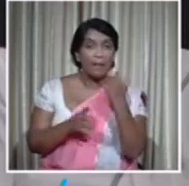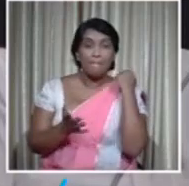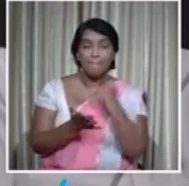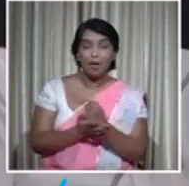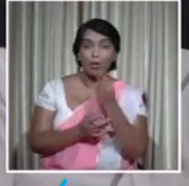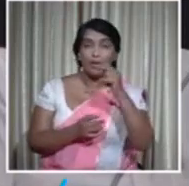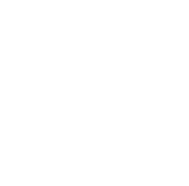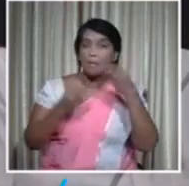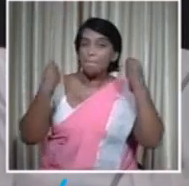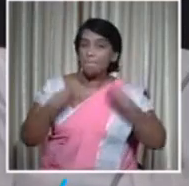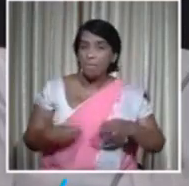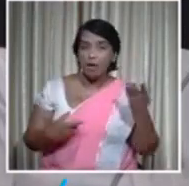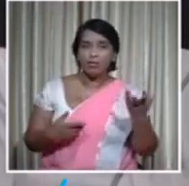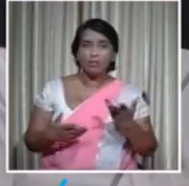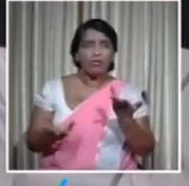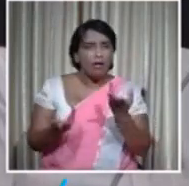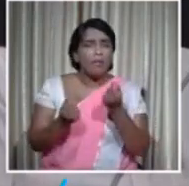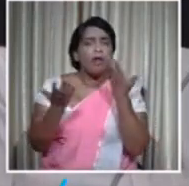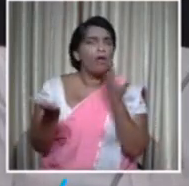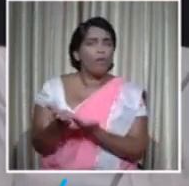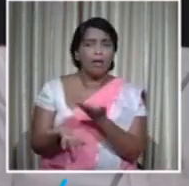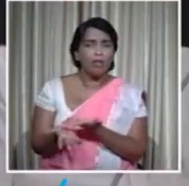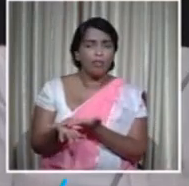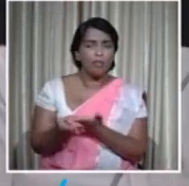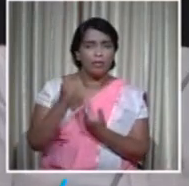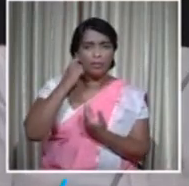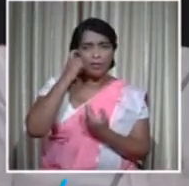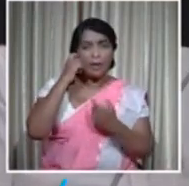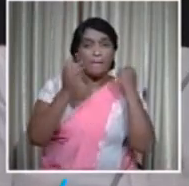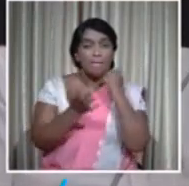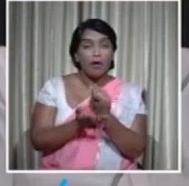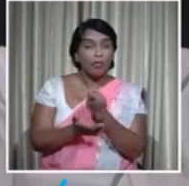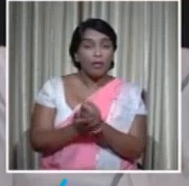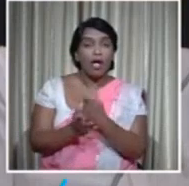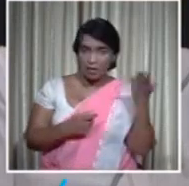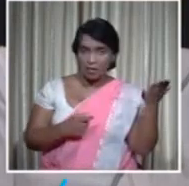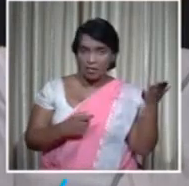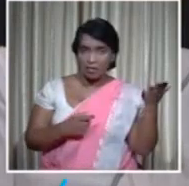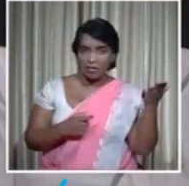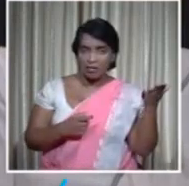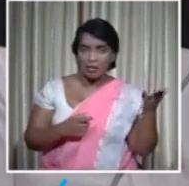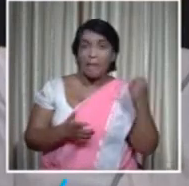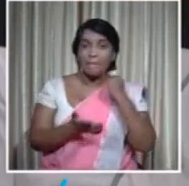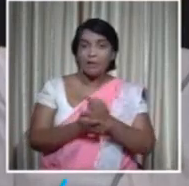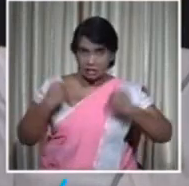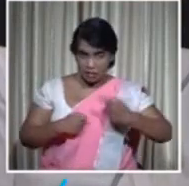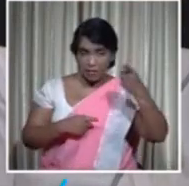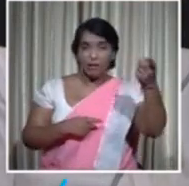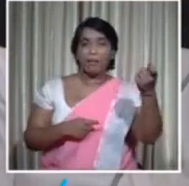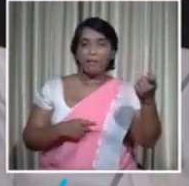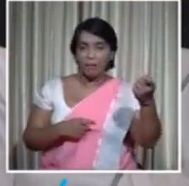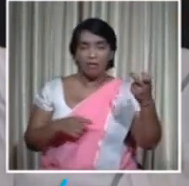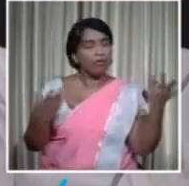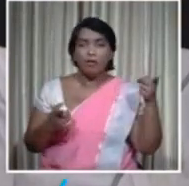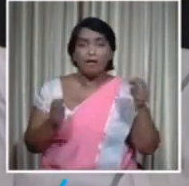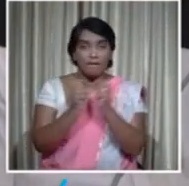රුපියල් 100ක පාඩුවක් තියෙනවා නම් කාගේ සල්ලිද මේ බැංකුවල තියෙන්නේ? මේ බැංකුවල තියෙන්නේ නිවාඩ් ගබ්‍රාල්ගේ සල්ලිද? බැංකුවේ සභාපතිගේ සල්ලිද? එහෙමත් නැත්නම්